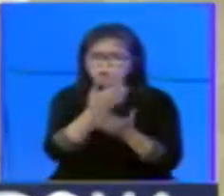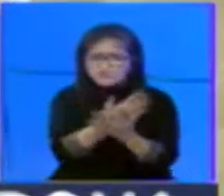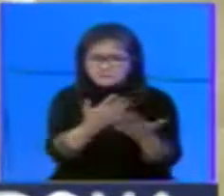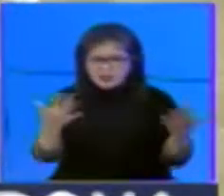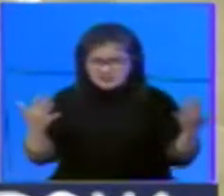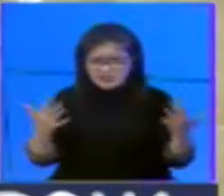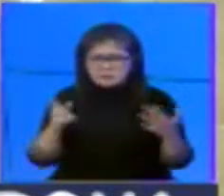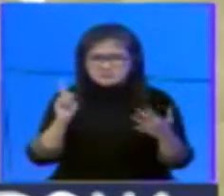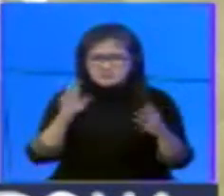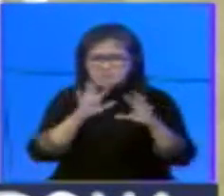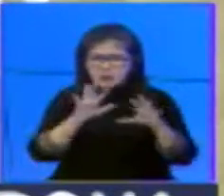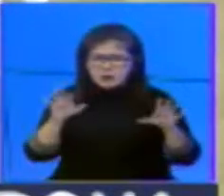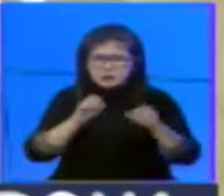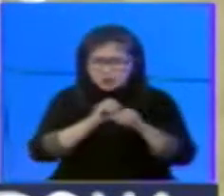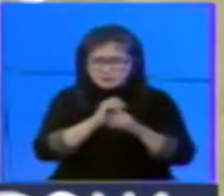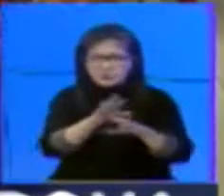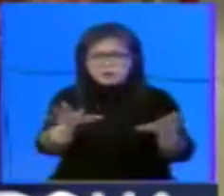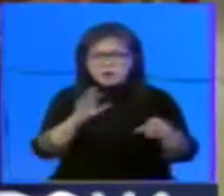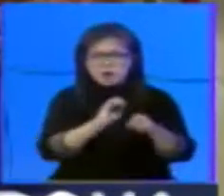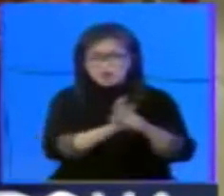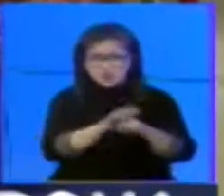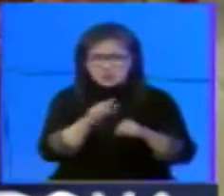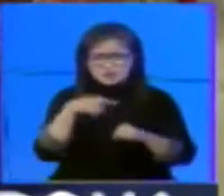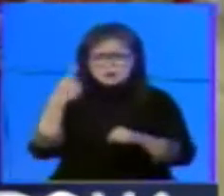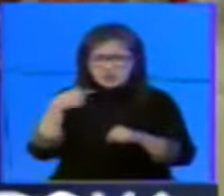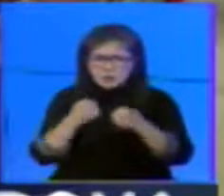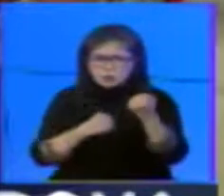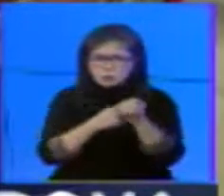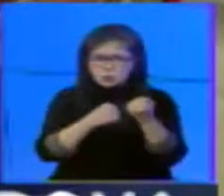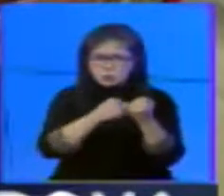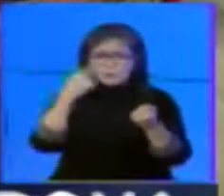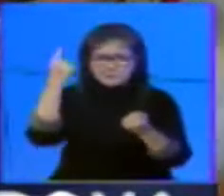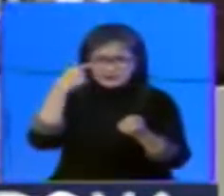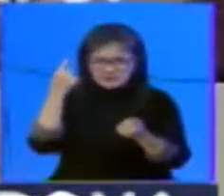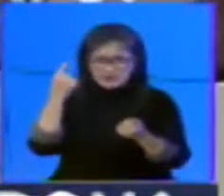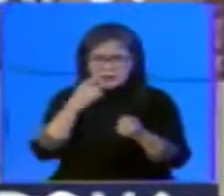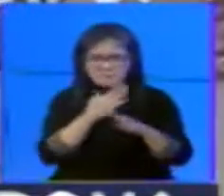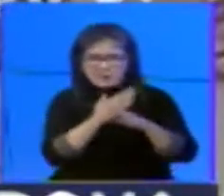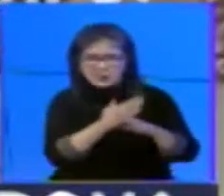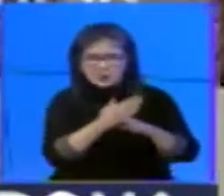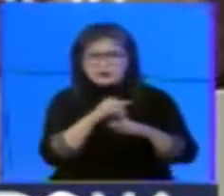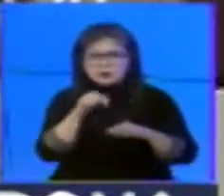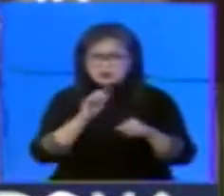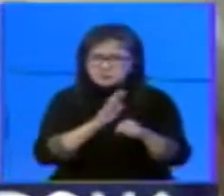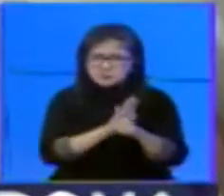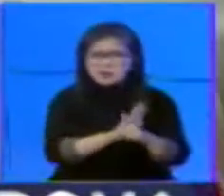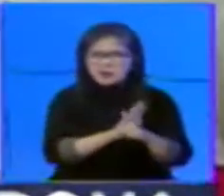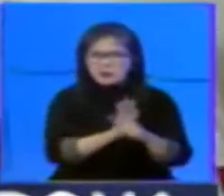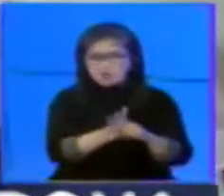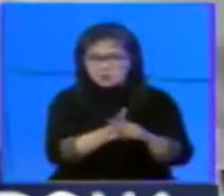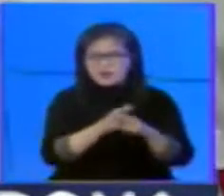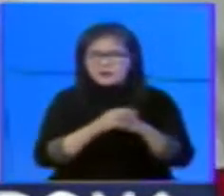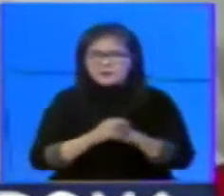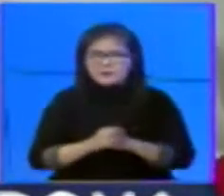virus corona. MPR terus mendukung pemerintah melawan penyebaran COVID-19 di Indonesia. Kita